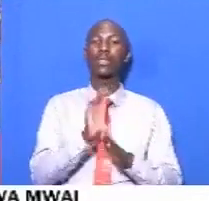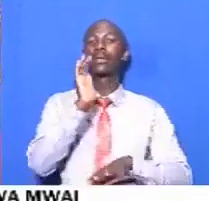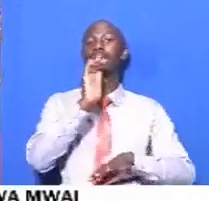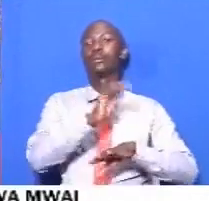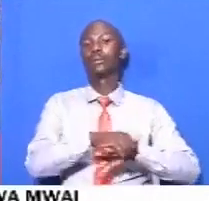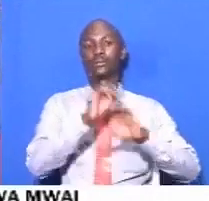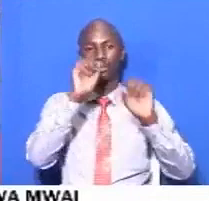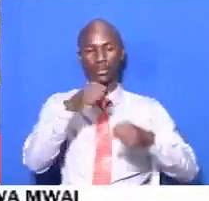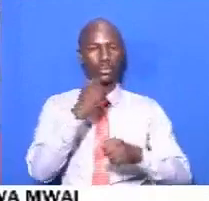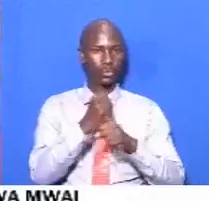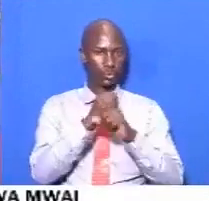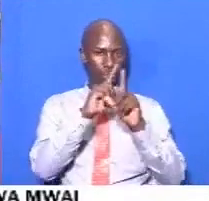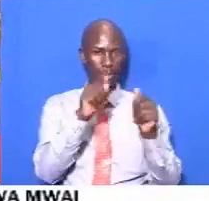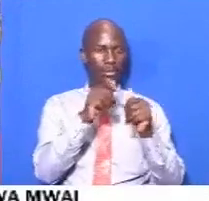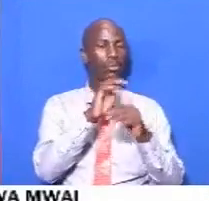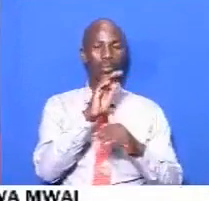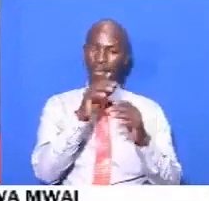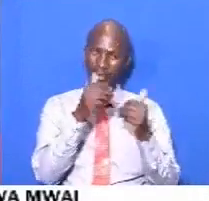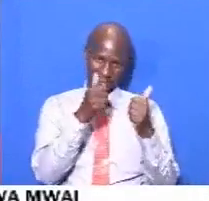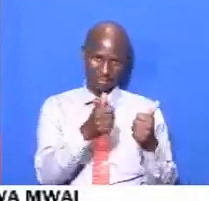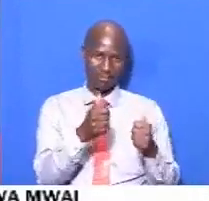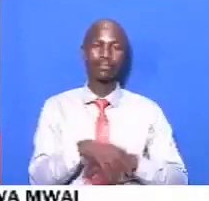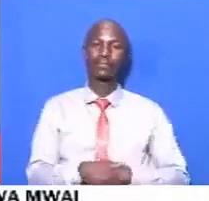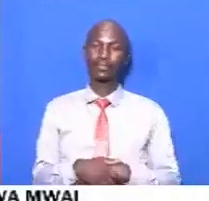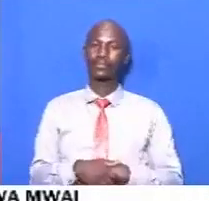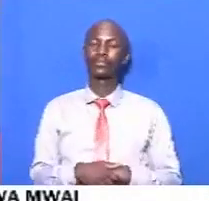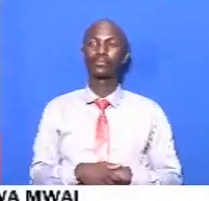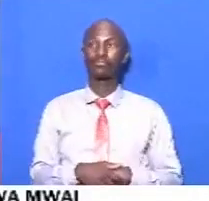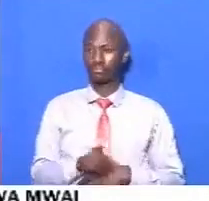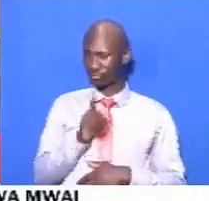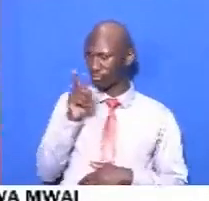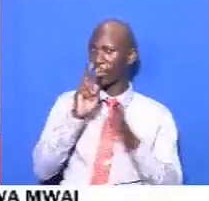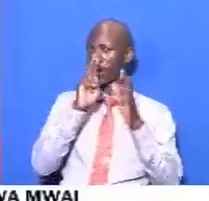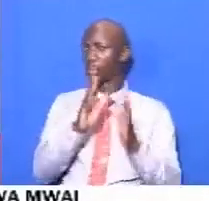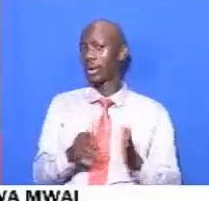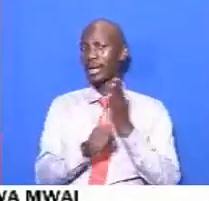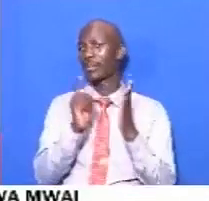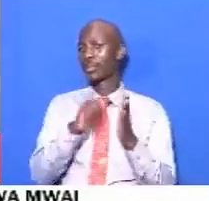nikana meke mutiani wito wonesa nilivotia mauvoma Mumo TV kwa